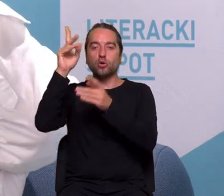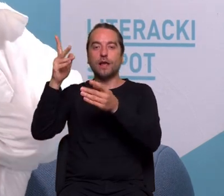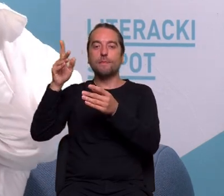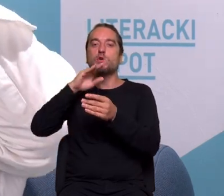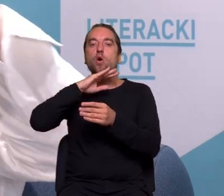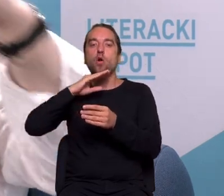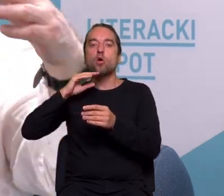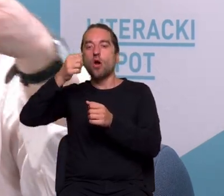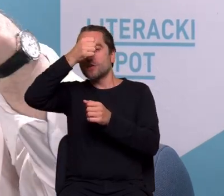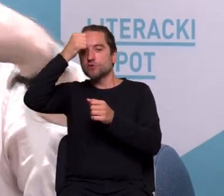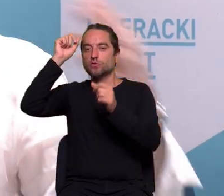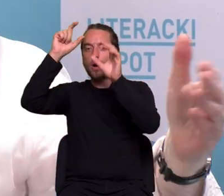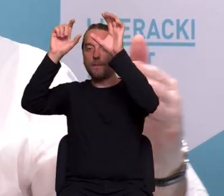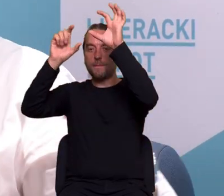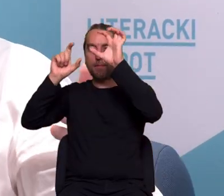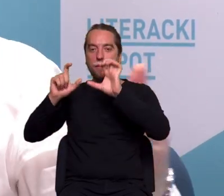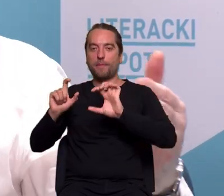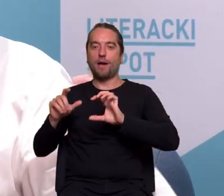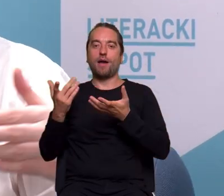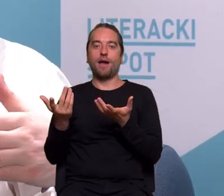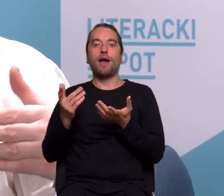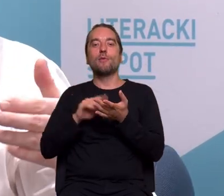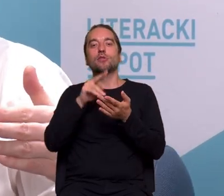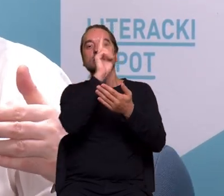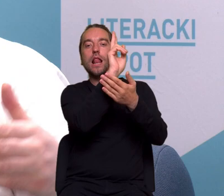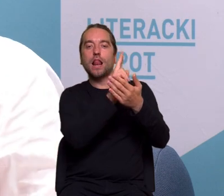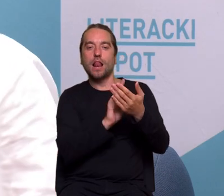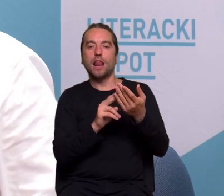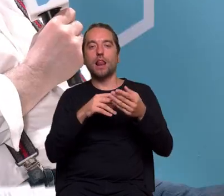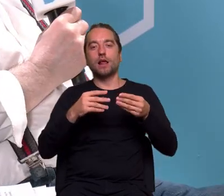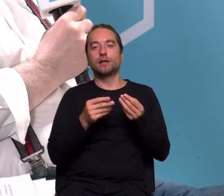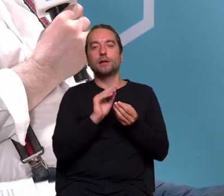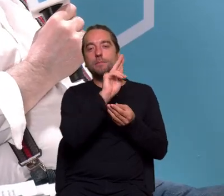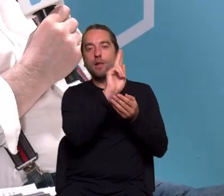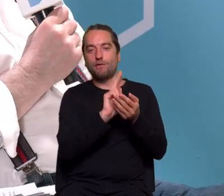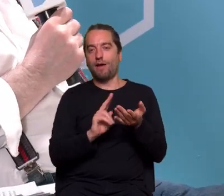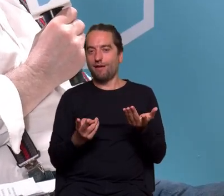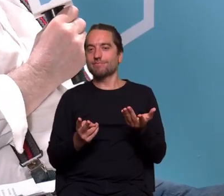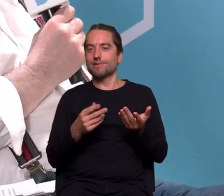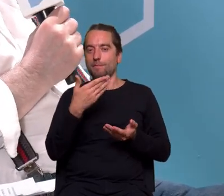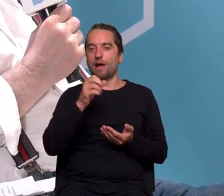z majoliką, no, to były wspaniałe rzeczy.